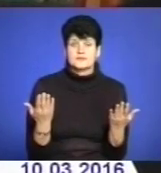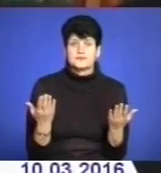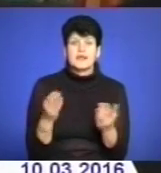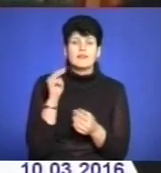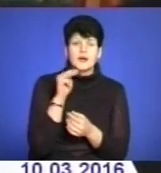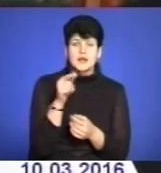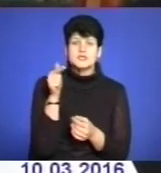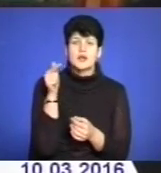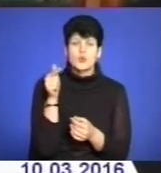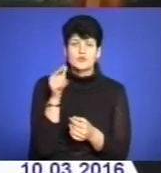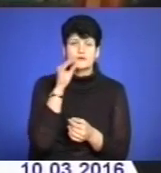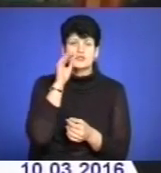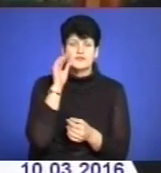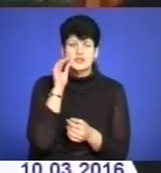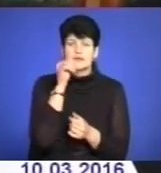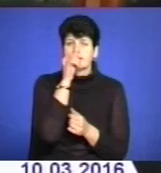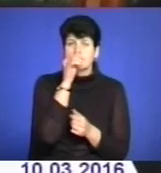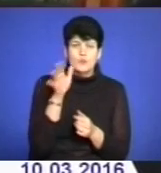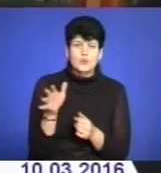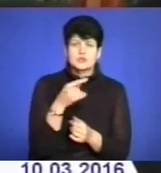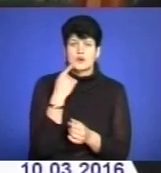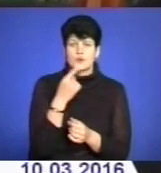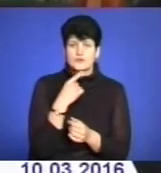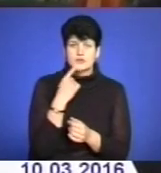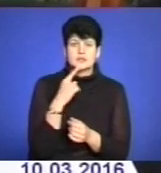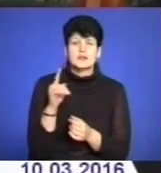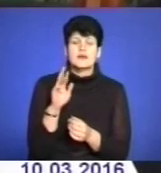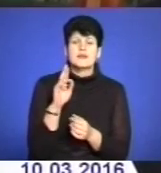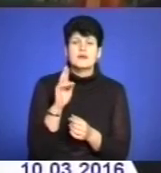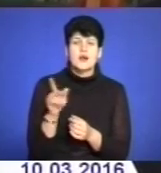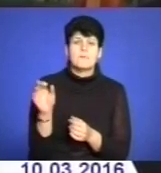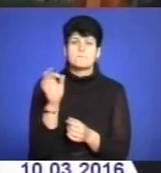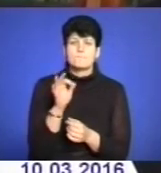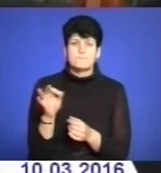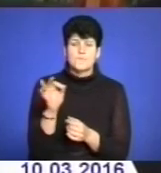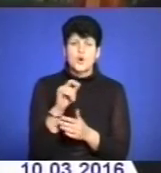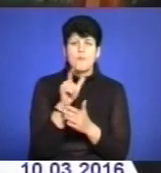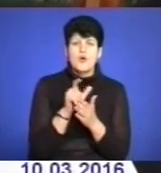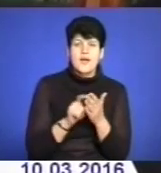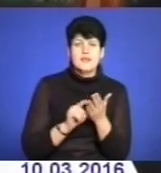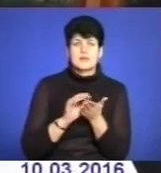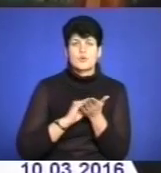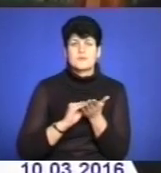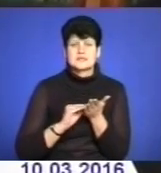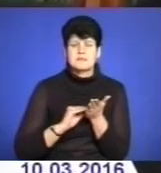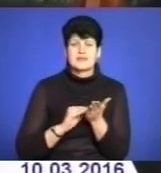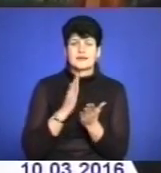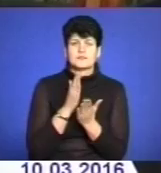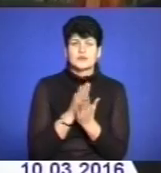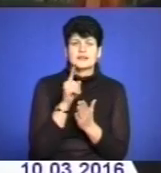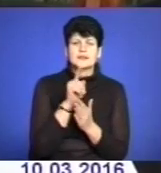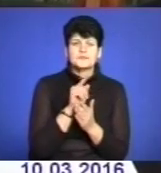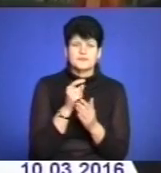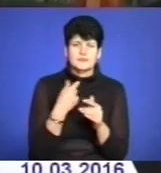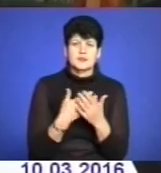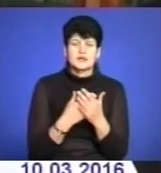Тараса Григоровича Шевченка, звичайно, що не можна казати як про поета чи письменника. Знаєте, є такий афоризм, що